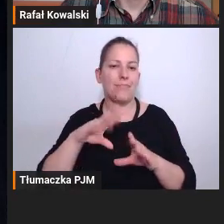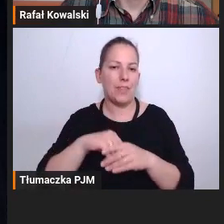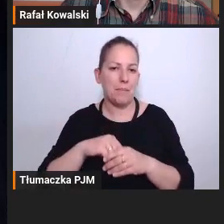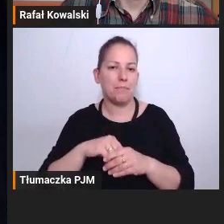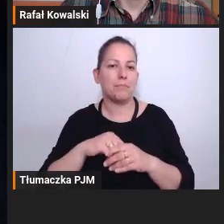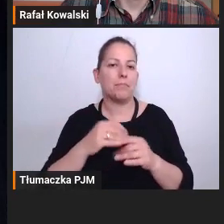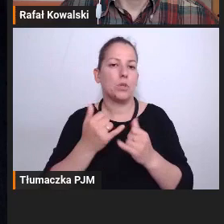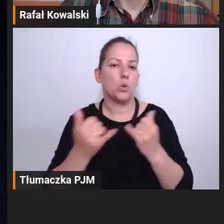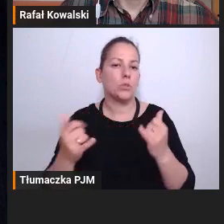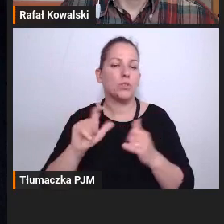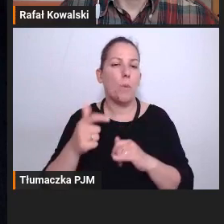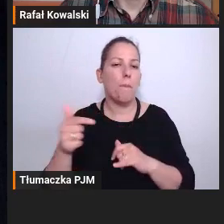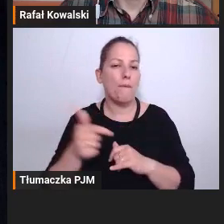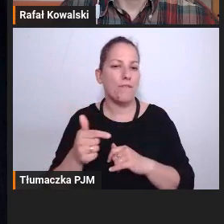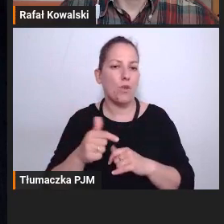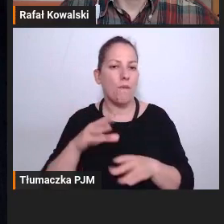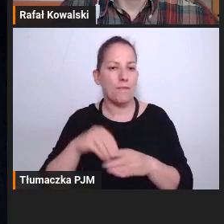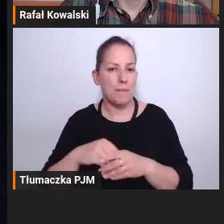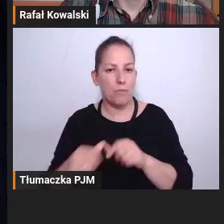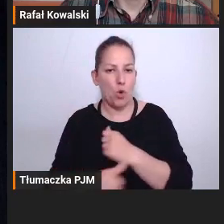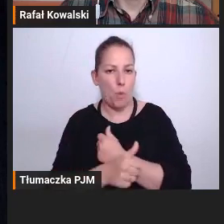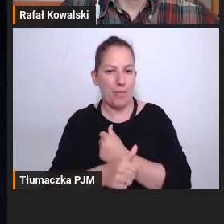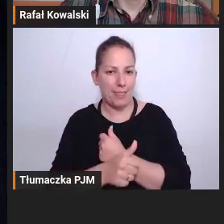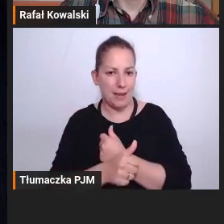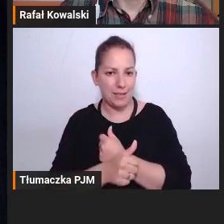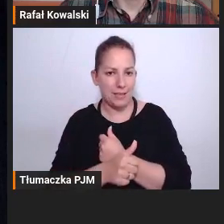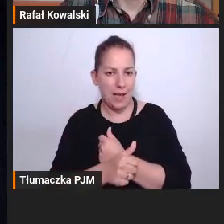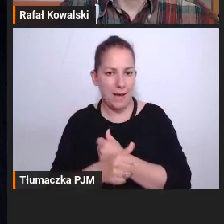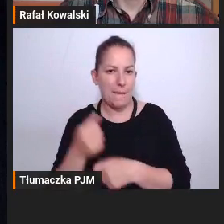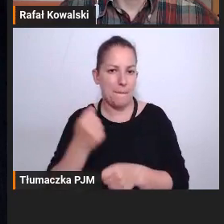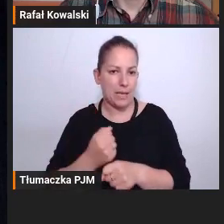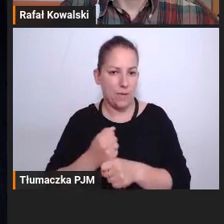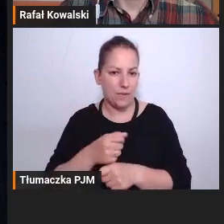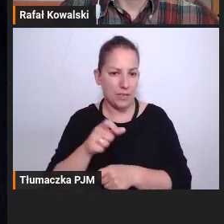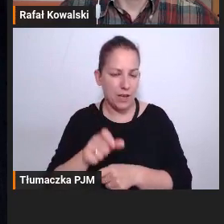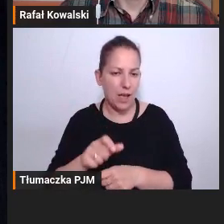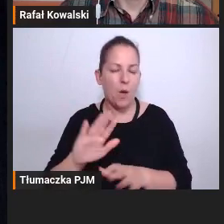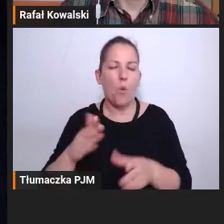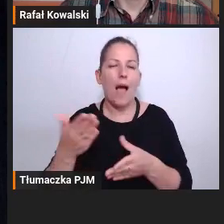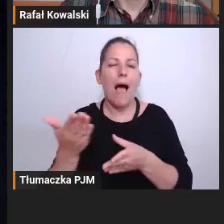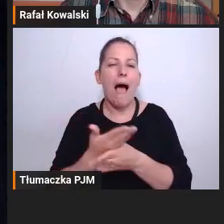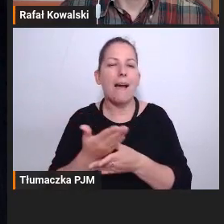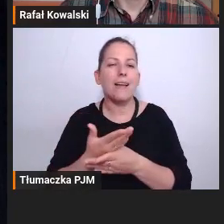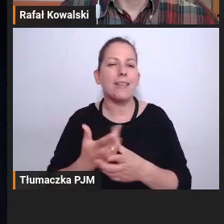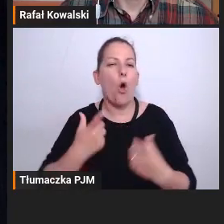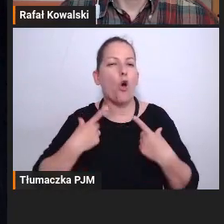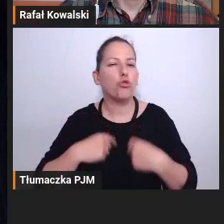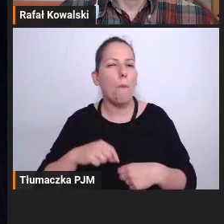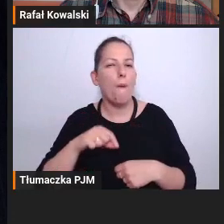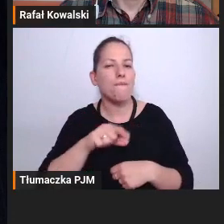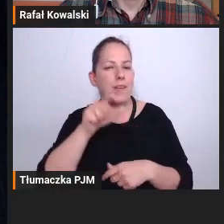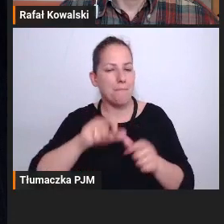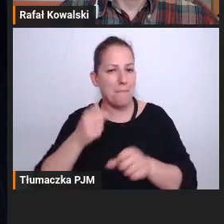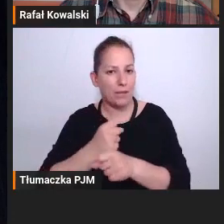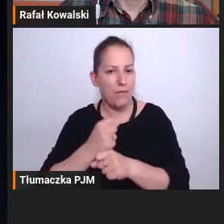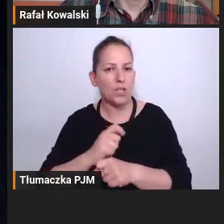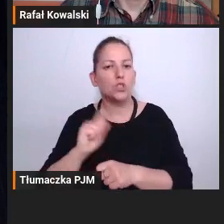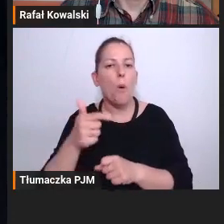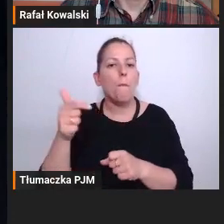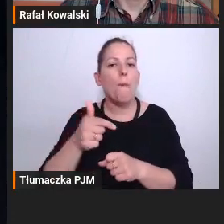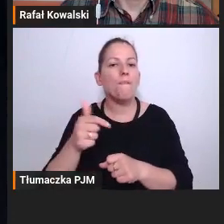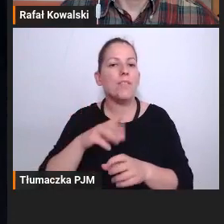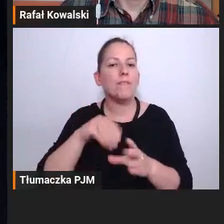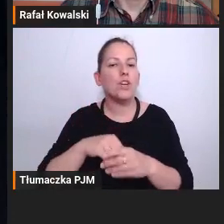innymi to, co powinno się znaleźć w dokumentacji pracowniczej, czyli w aktach osobowych pracowników, które mówią o tym, co powinno się znaleźć